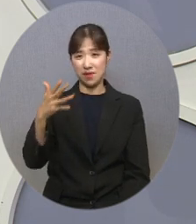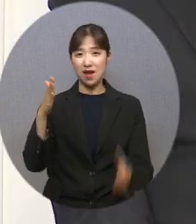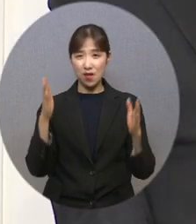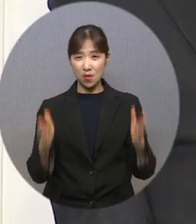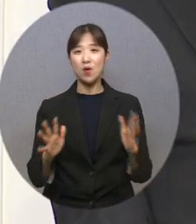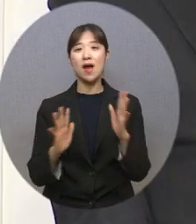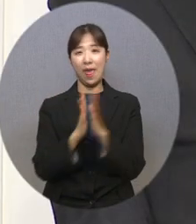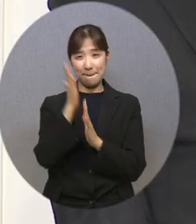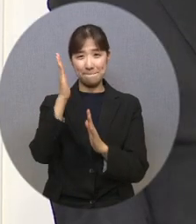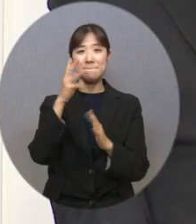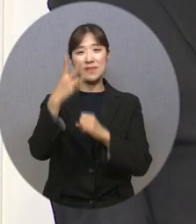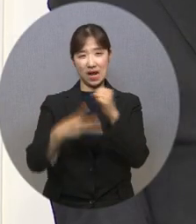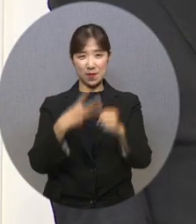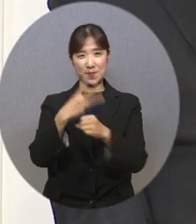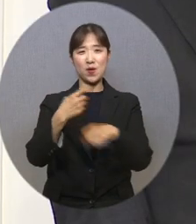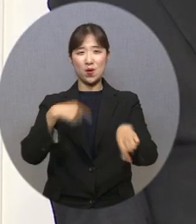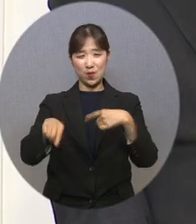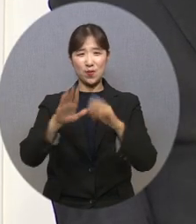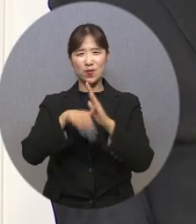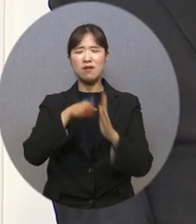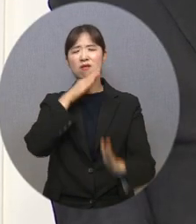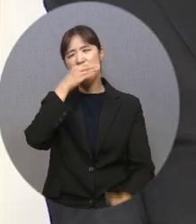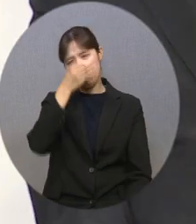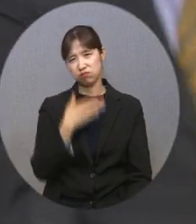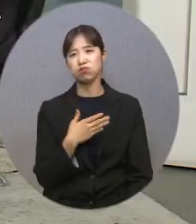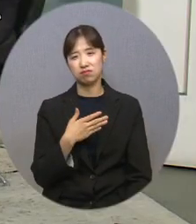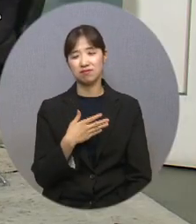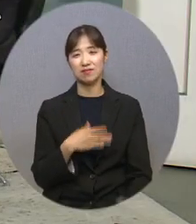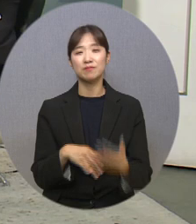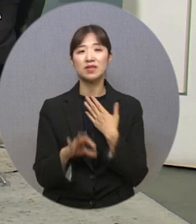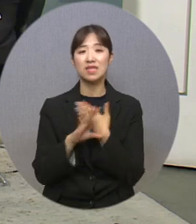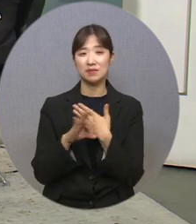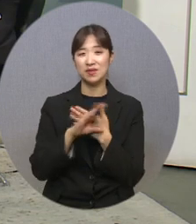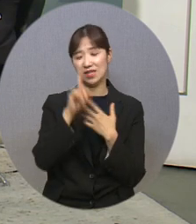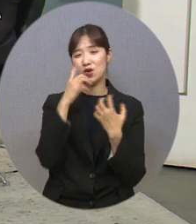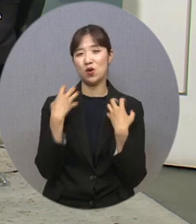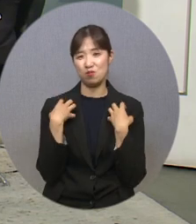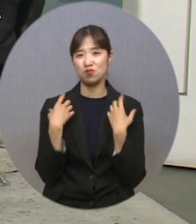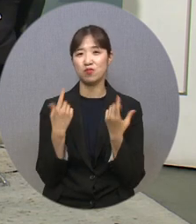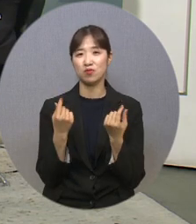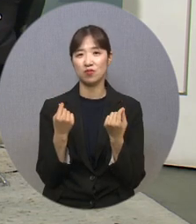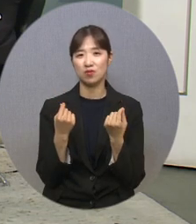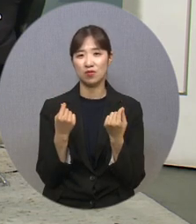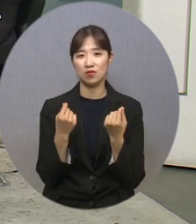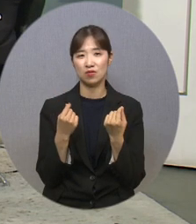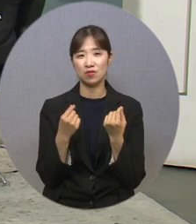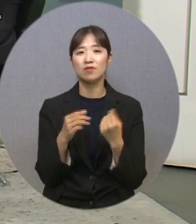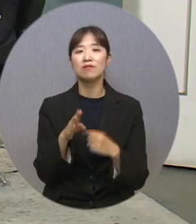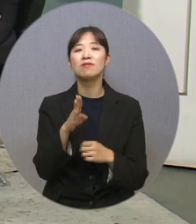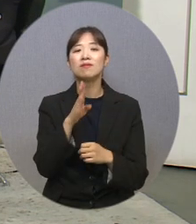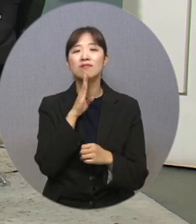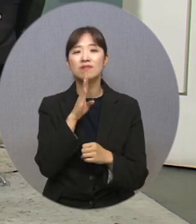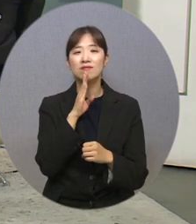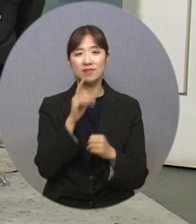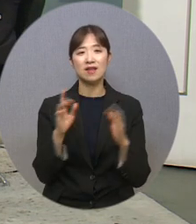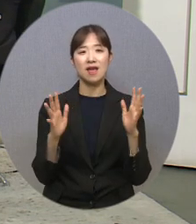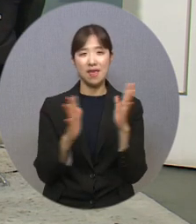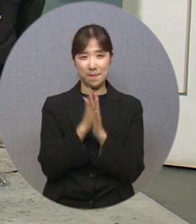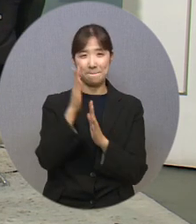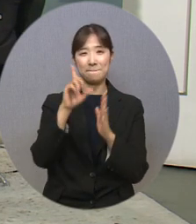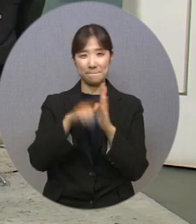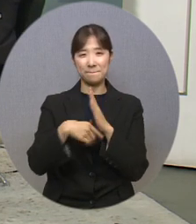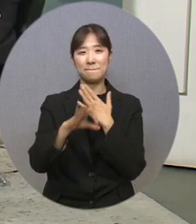그 3년의 해방정국이 굉장히 힘들었습니다. 임시정부 시절이죠. 있거든요. 아니, 그렇죠. 어. 저 해방정부